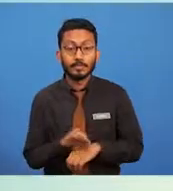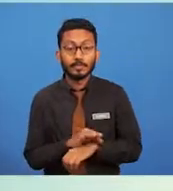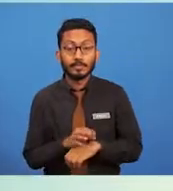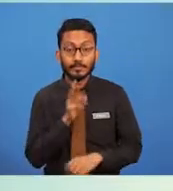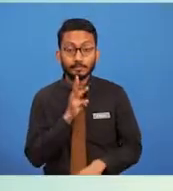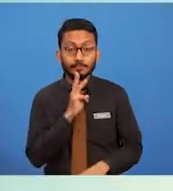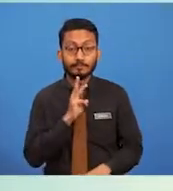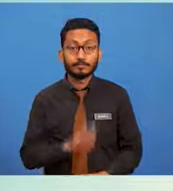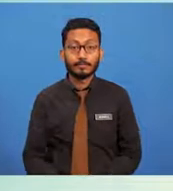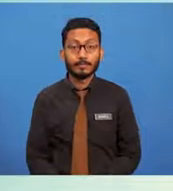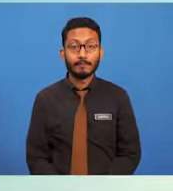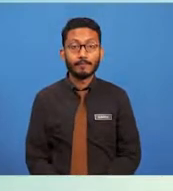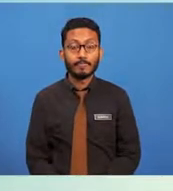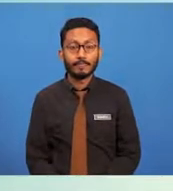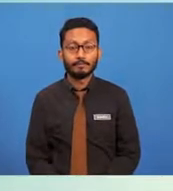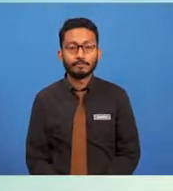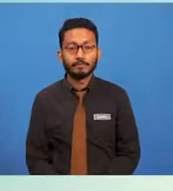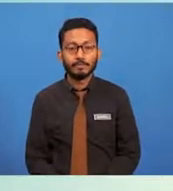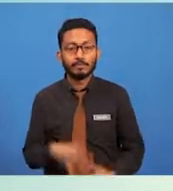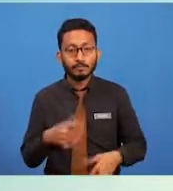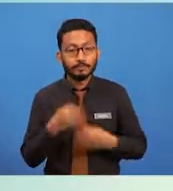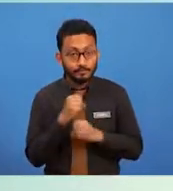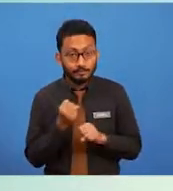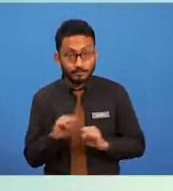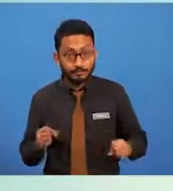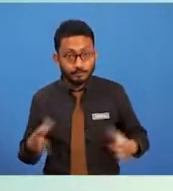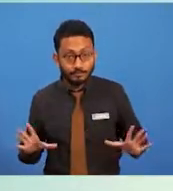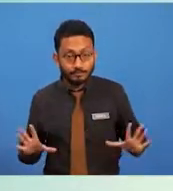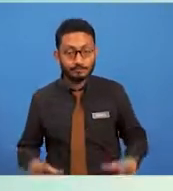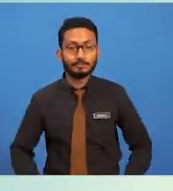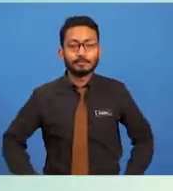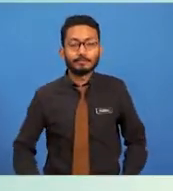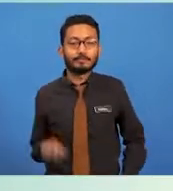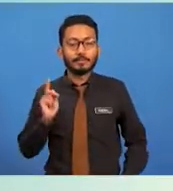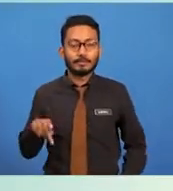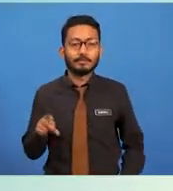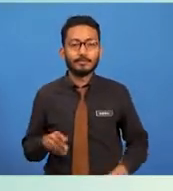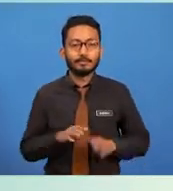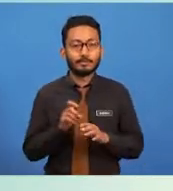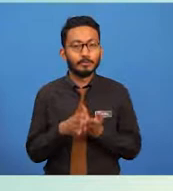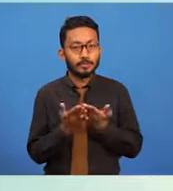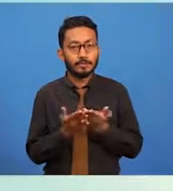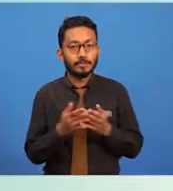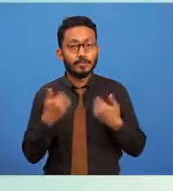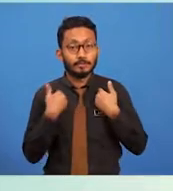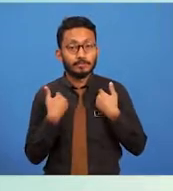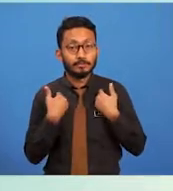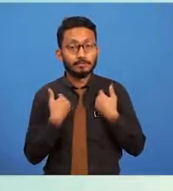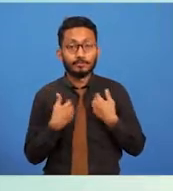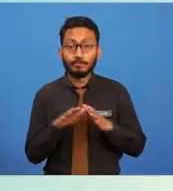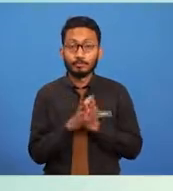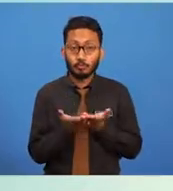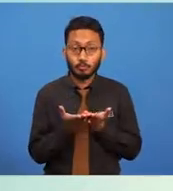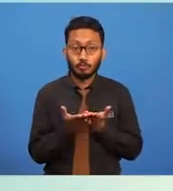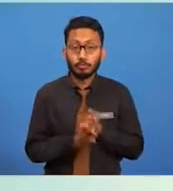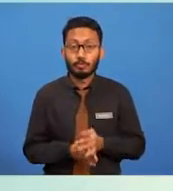Murid-murid dah bersedia? Pastikan anda ada buku nota, buku teks dan alat tulis. Jangan